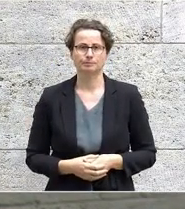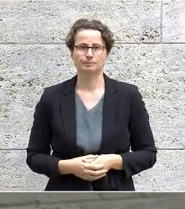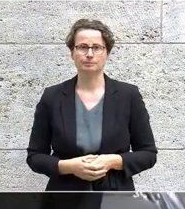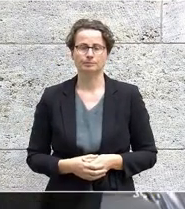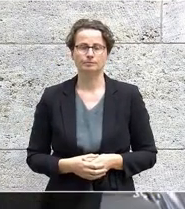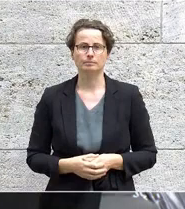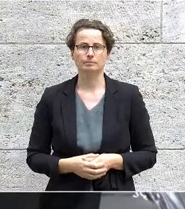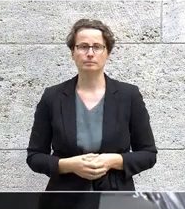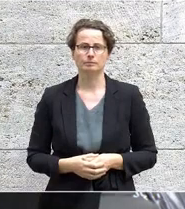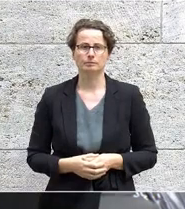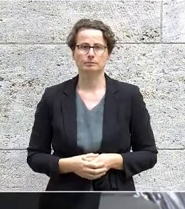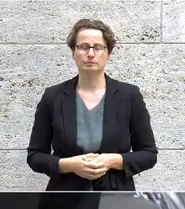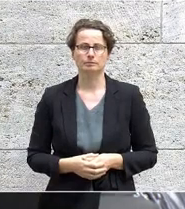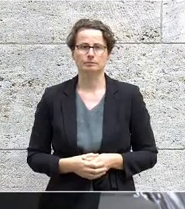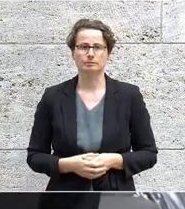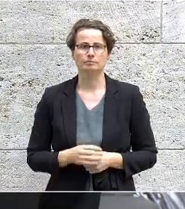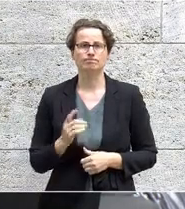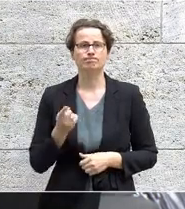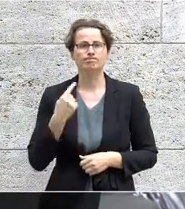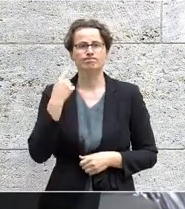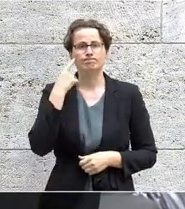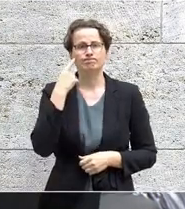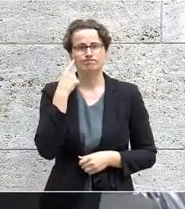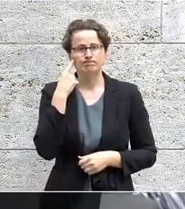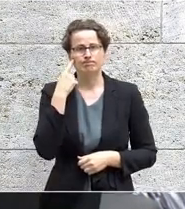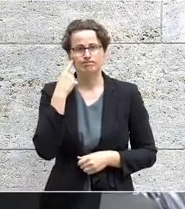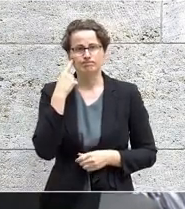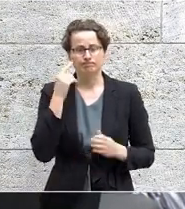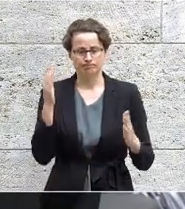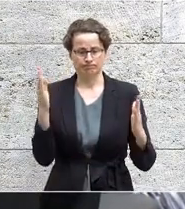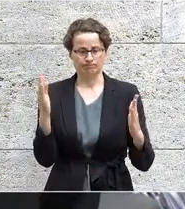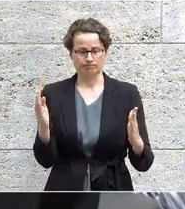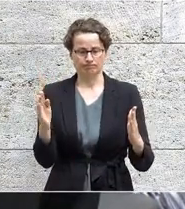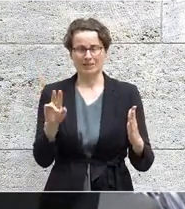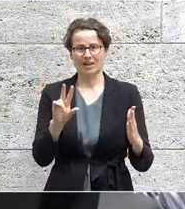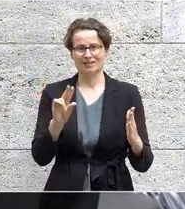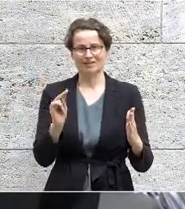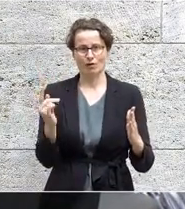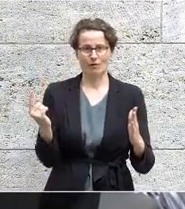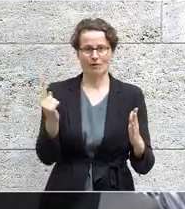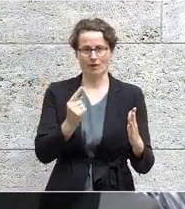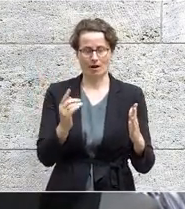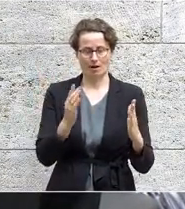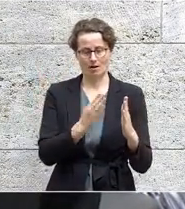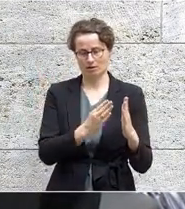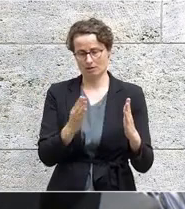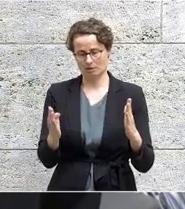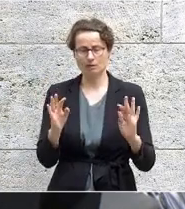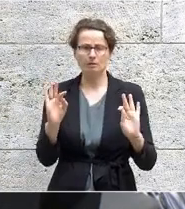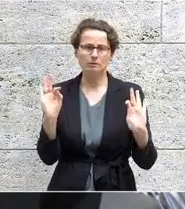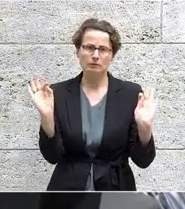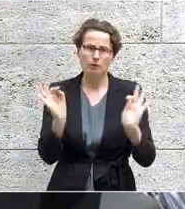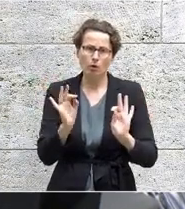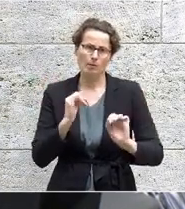Wir denken heute an 12 Jahre schreckliches Leiden und Tod,